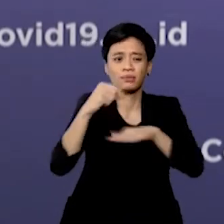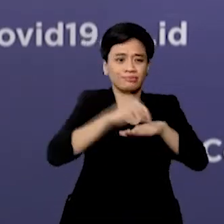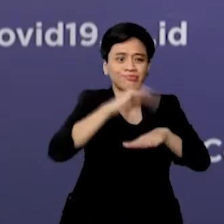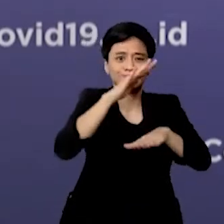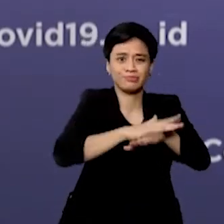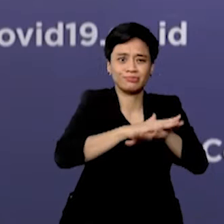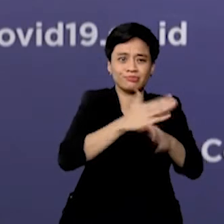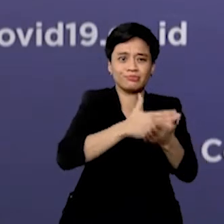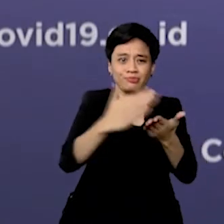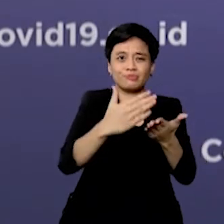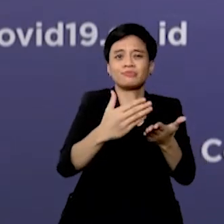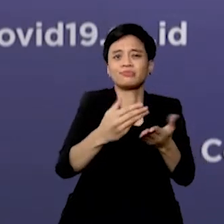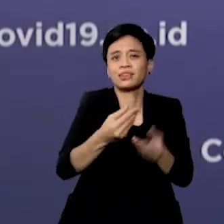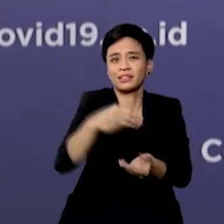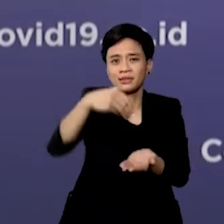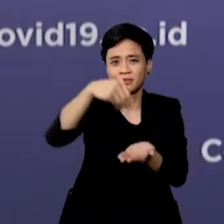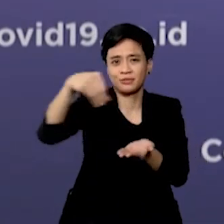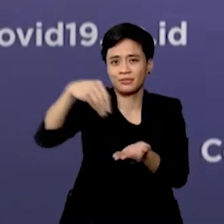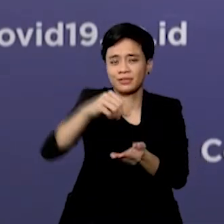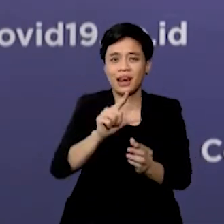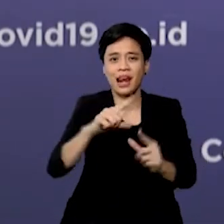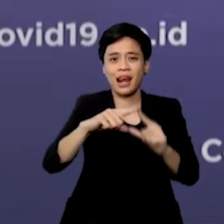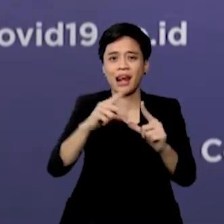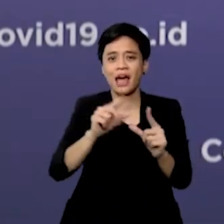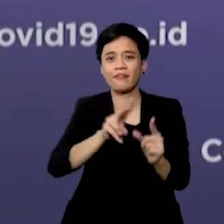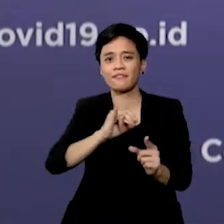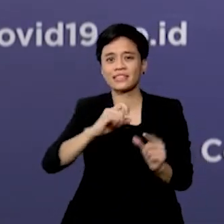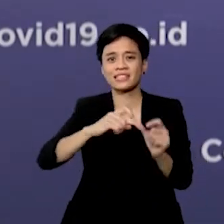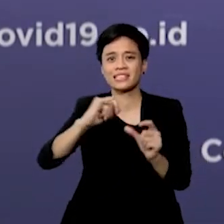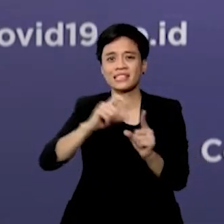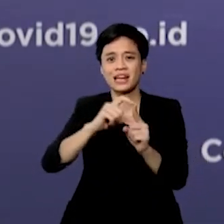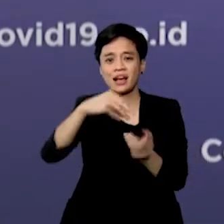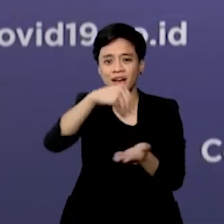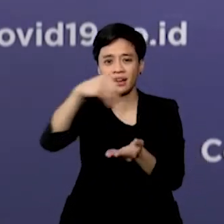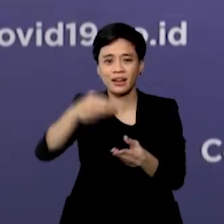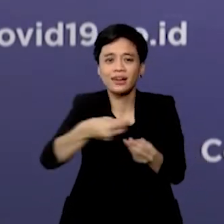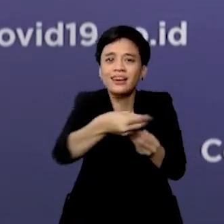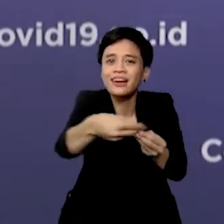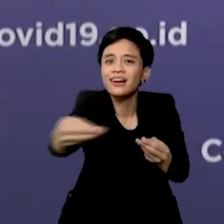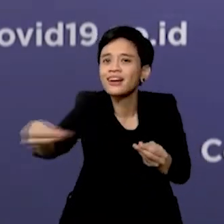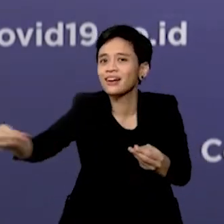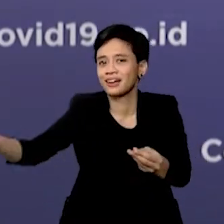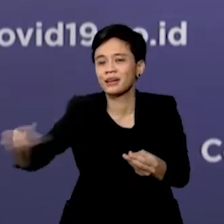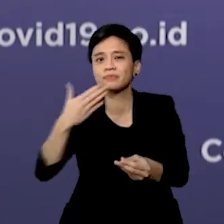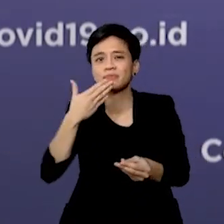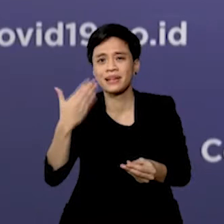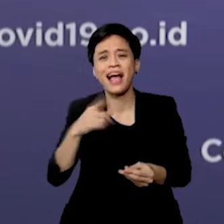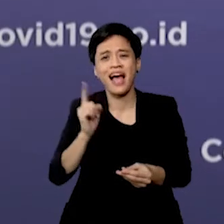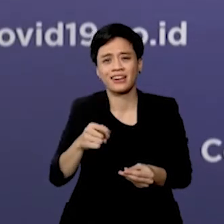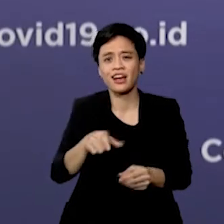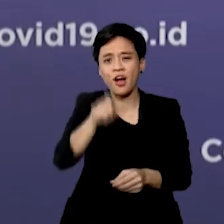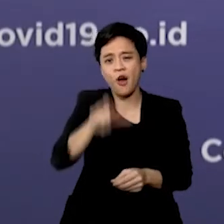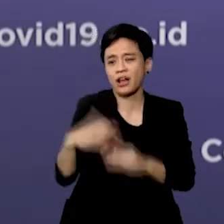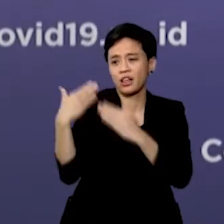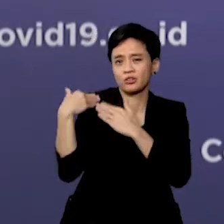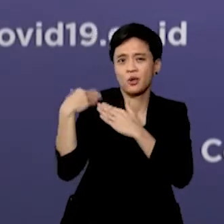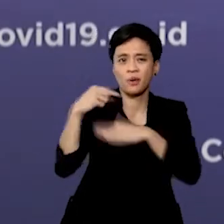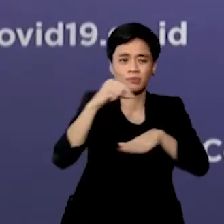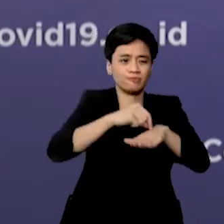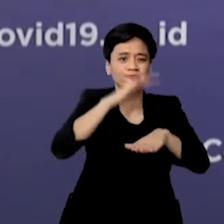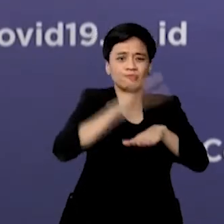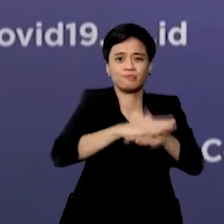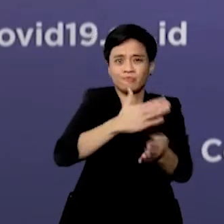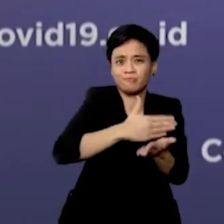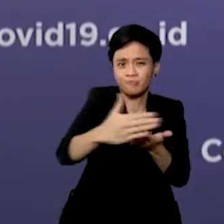door-to-door mendistribusikan larvisida kepada penduduk yang juga dikenal sebagai juru pemantau jentik atau